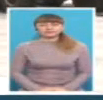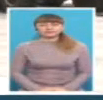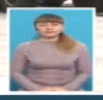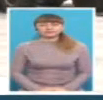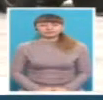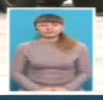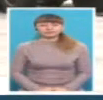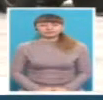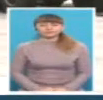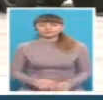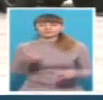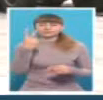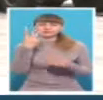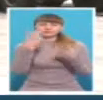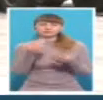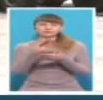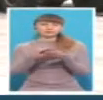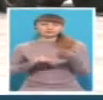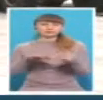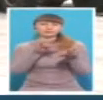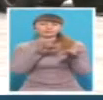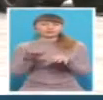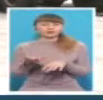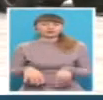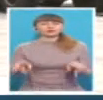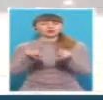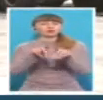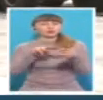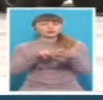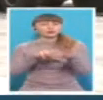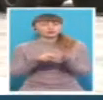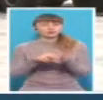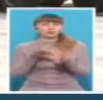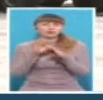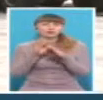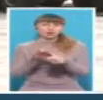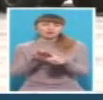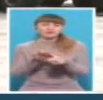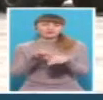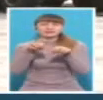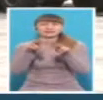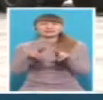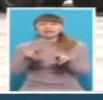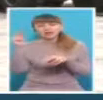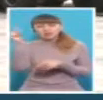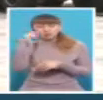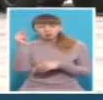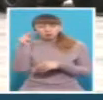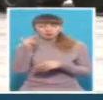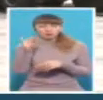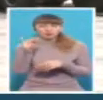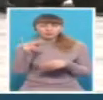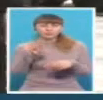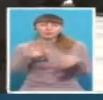болады. Бұл жаттығулардың басты мақсаты арнайы қызметтердің жеке жергілікті атқарушы органдардың халықты және қаланы қорғауға